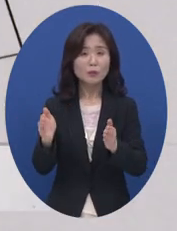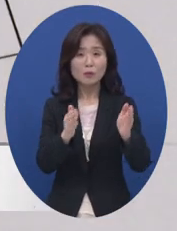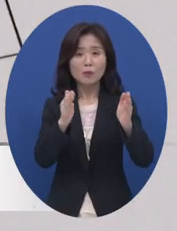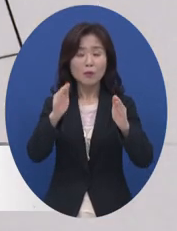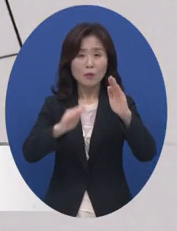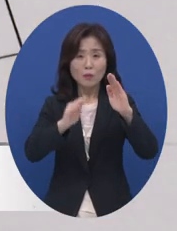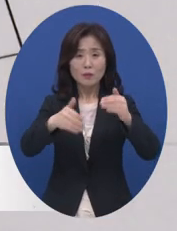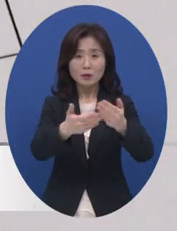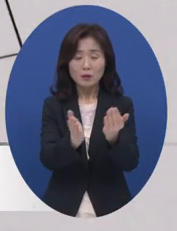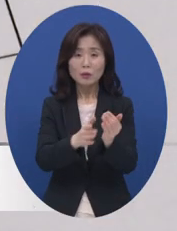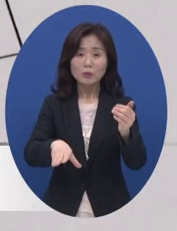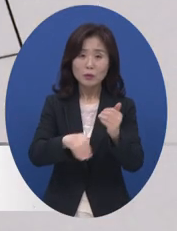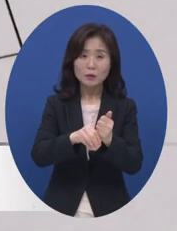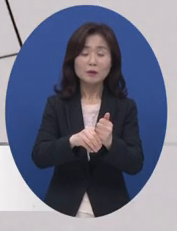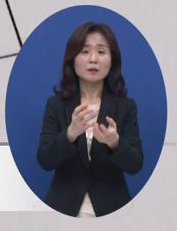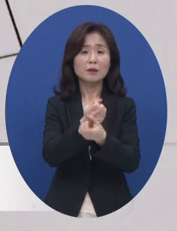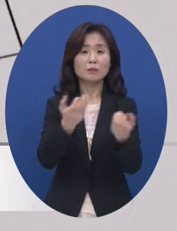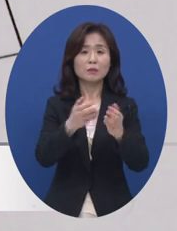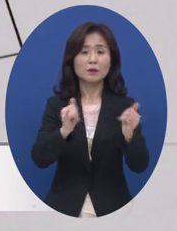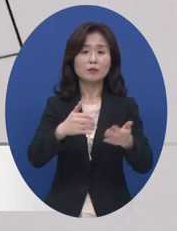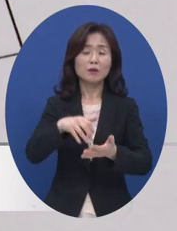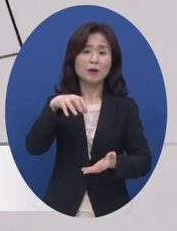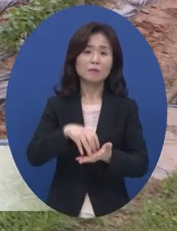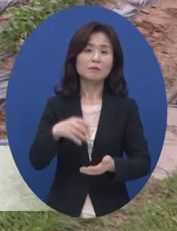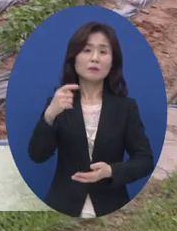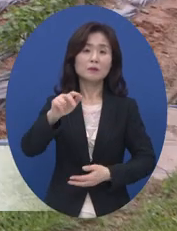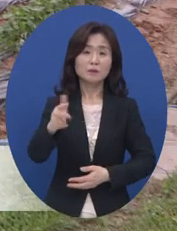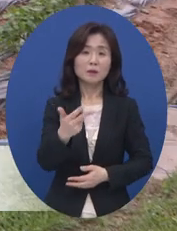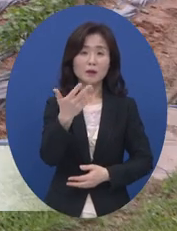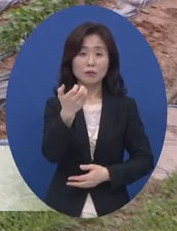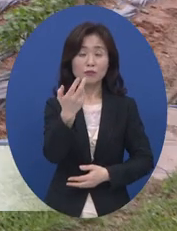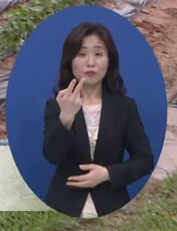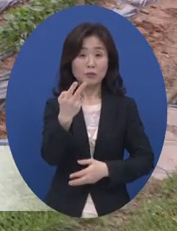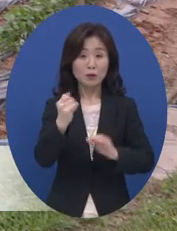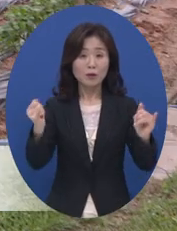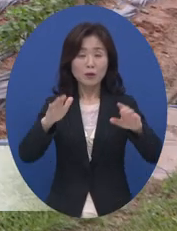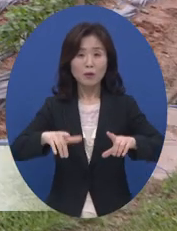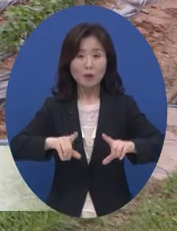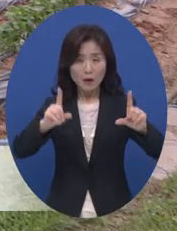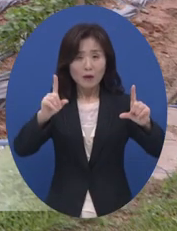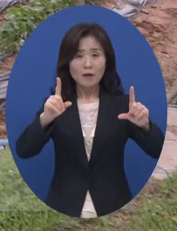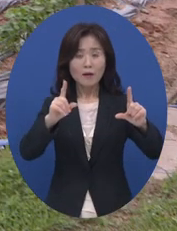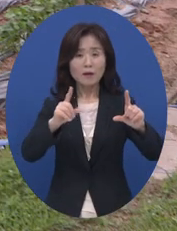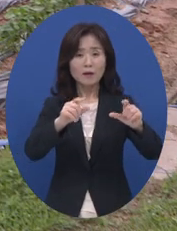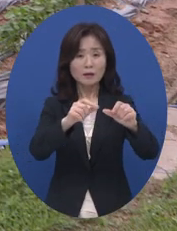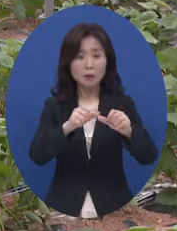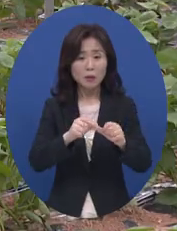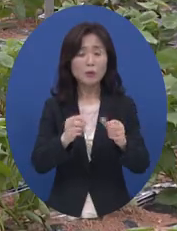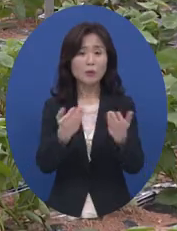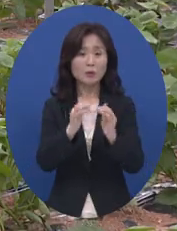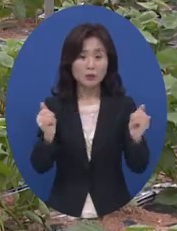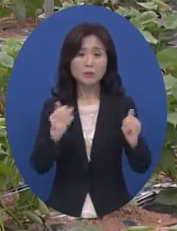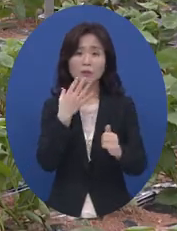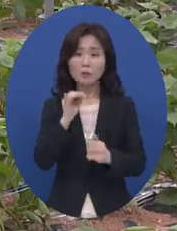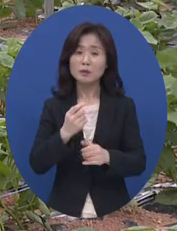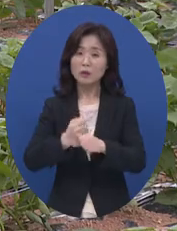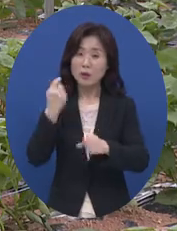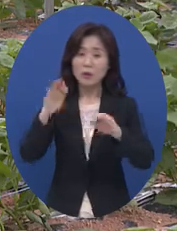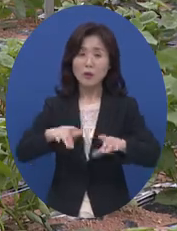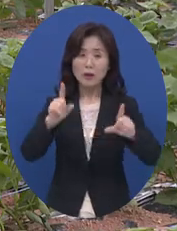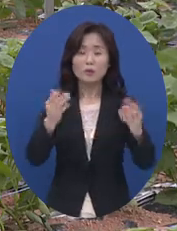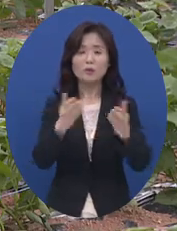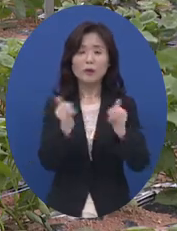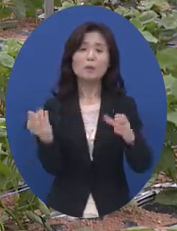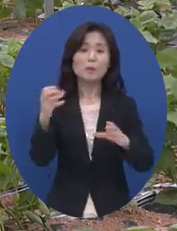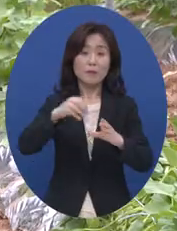기간제 노동자 총 1700 아운 투명 올해 채용 예정인 노동자는 물론 지난해부터 올해까지 이라는 노동자도 헌